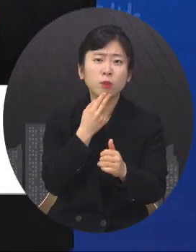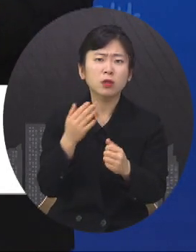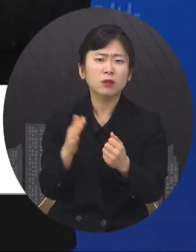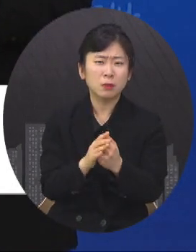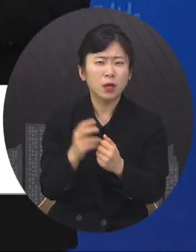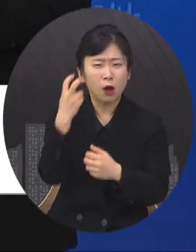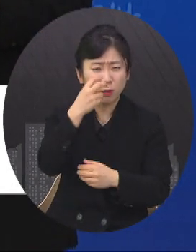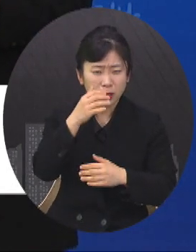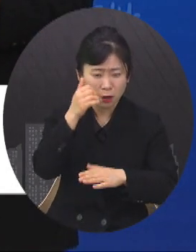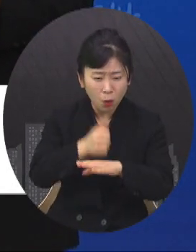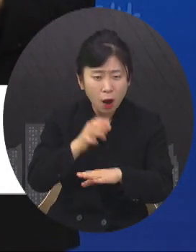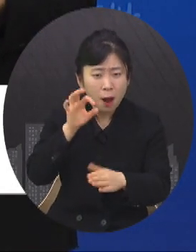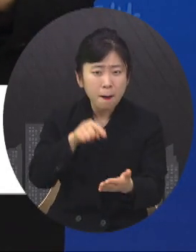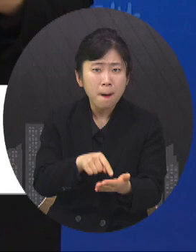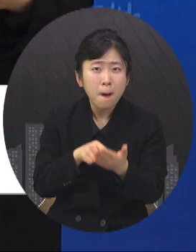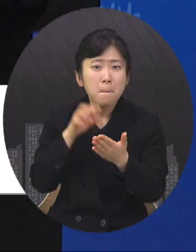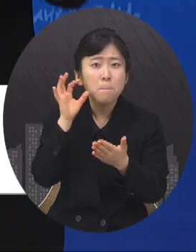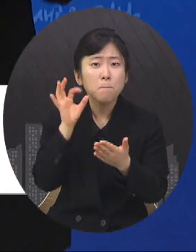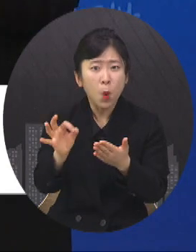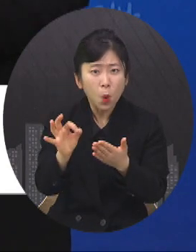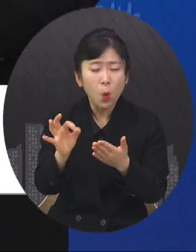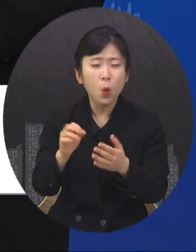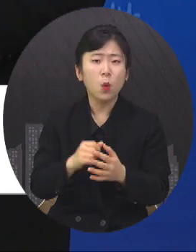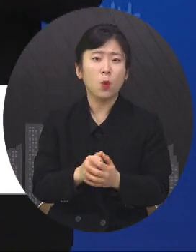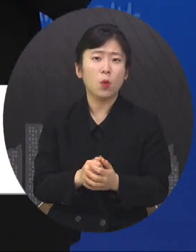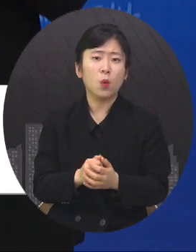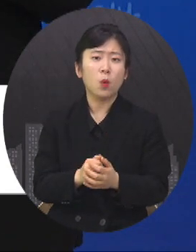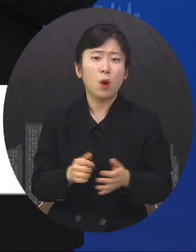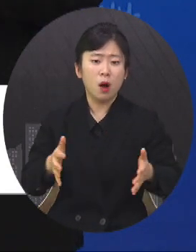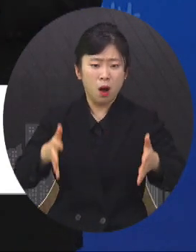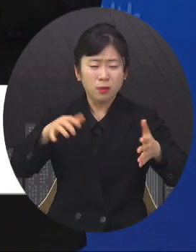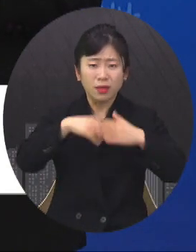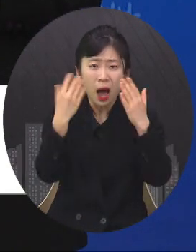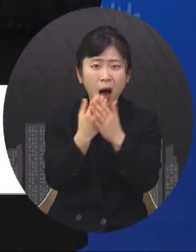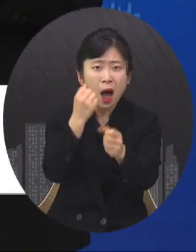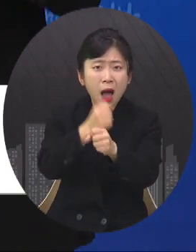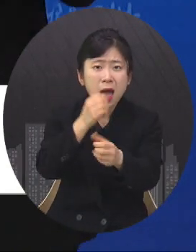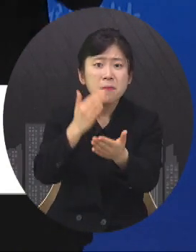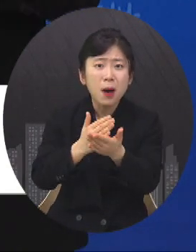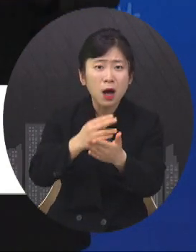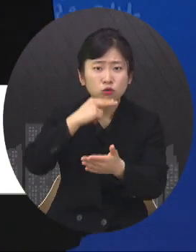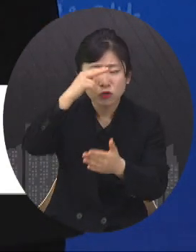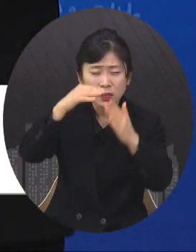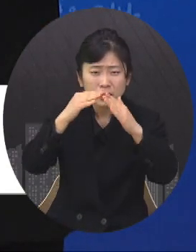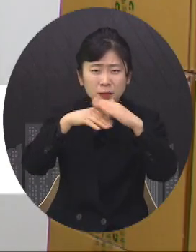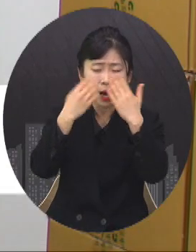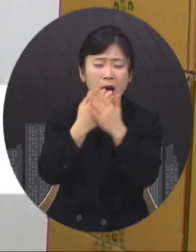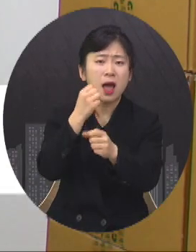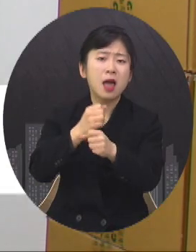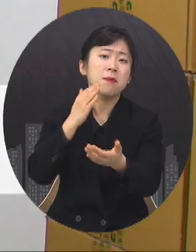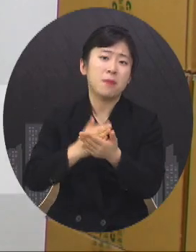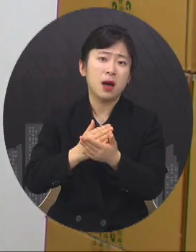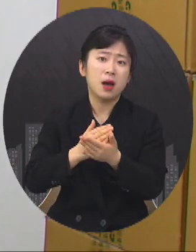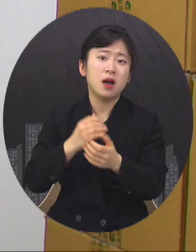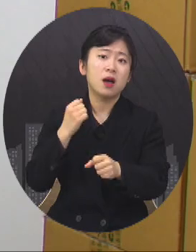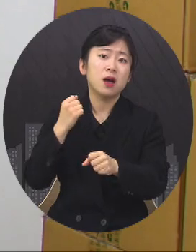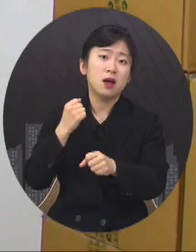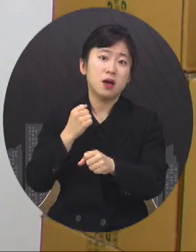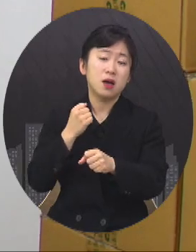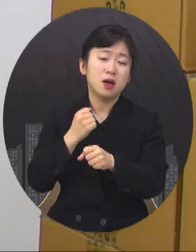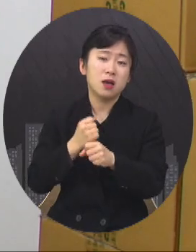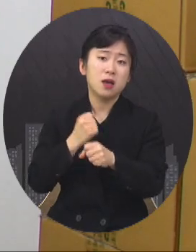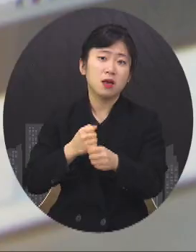학생이 가 나온다면 이 시설 전지에 대한 검사 범위를 학제 여부를 검토 해 나갈 예정입니다 정부가